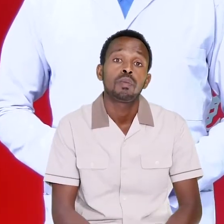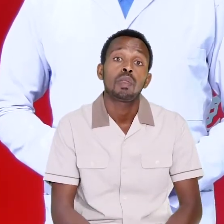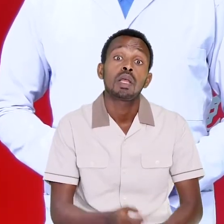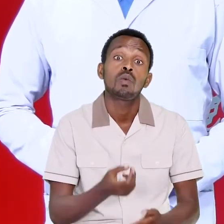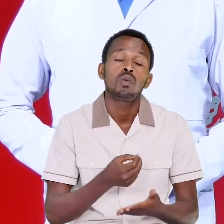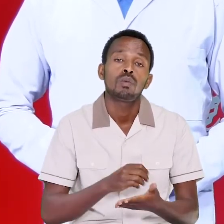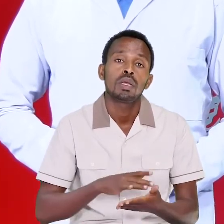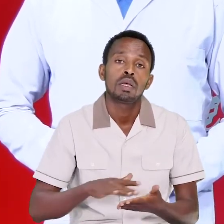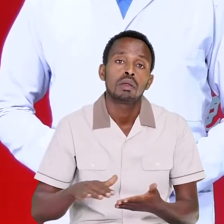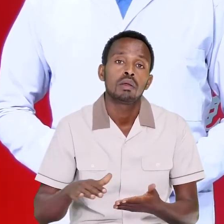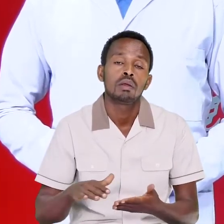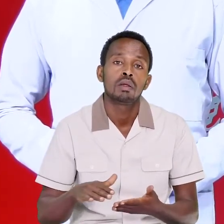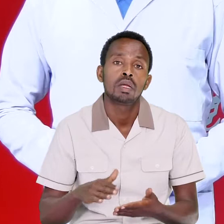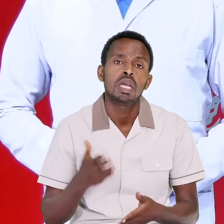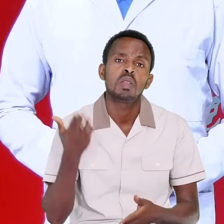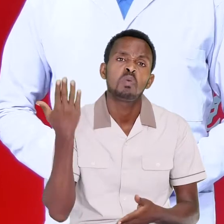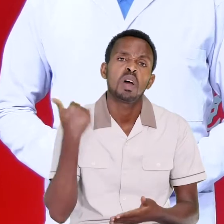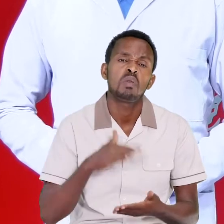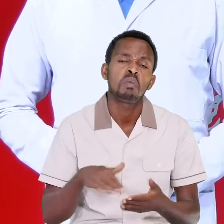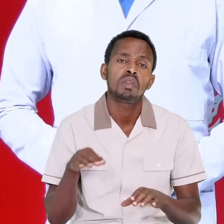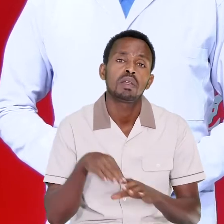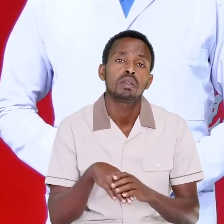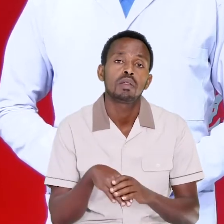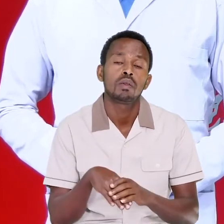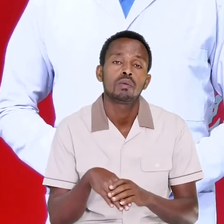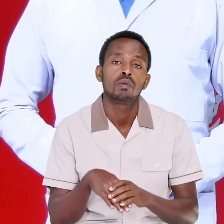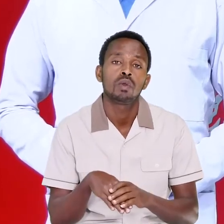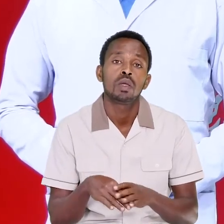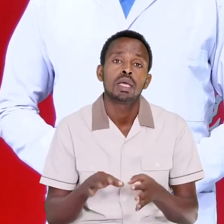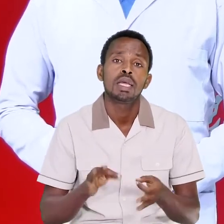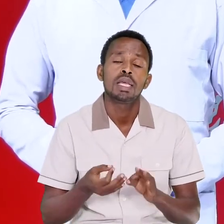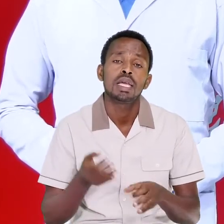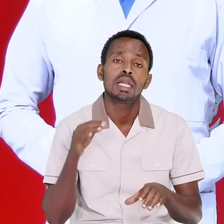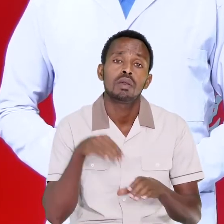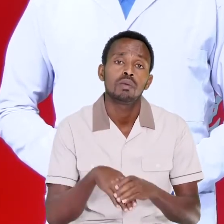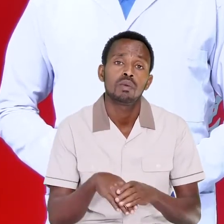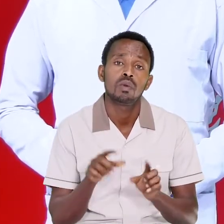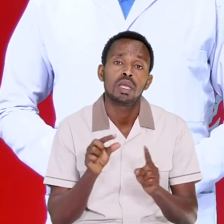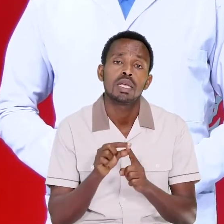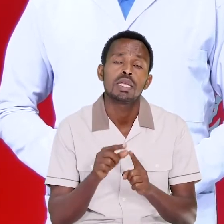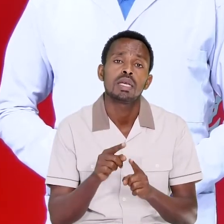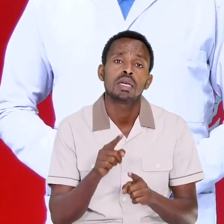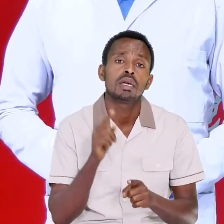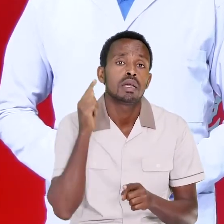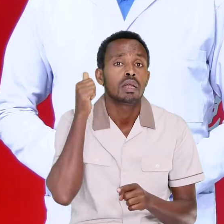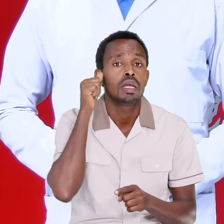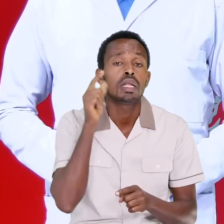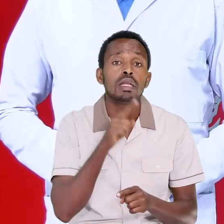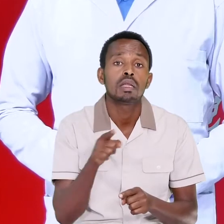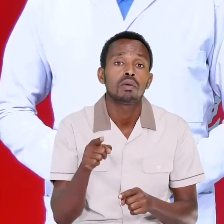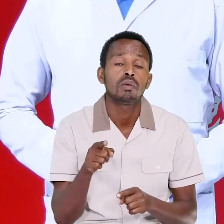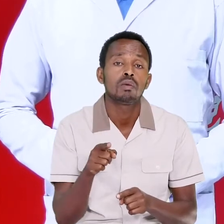Dubbisa duraan dubbifne keessatti hiikni galumsaa jechi innis jedhu maal bakka bu'a kan jedhu